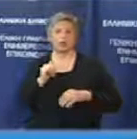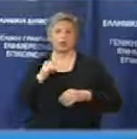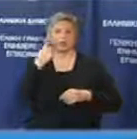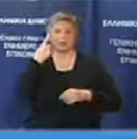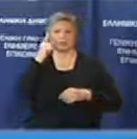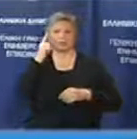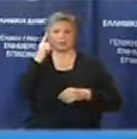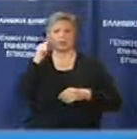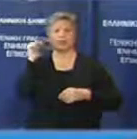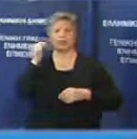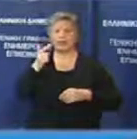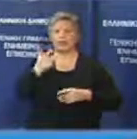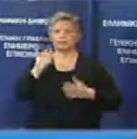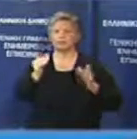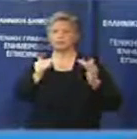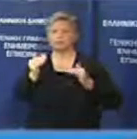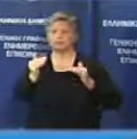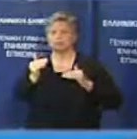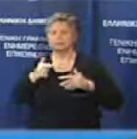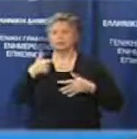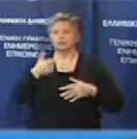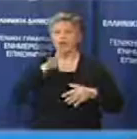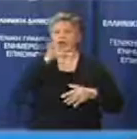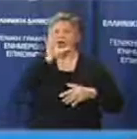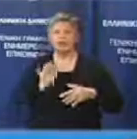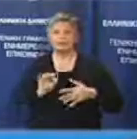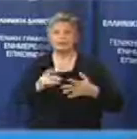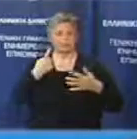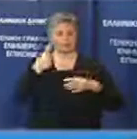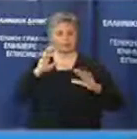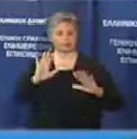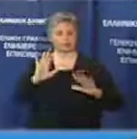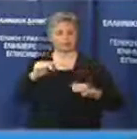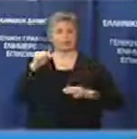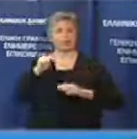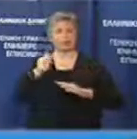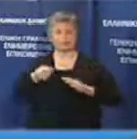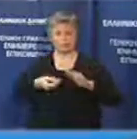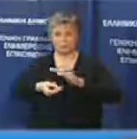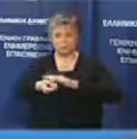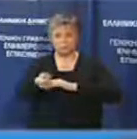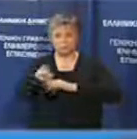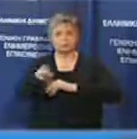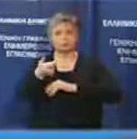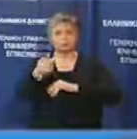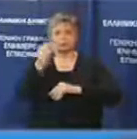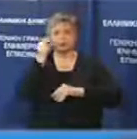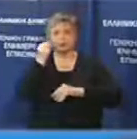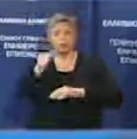για ερευνάτε, να δούμε ποιος ήταν ο πραγματικός αριθμός που πέρασε, και οι οποίοι δεν έχουν επιστρέψει στην Ελλάδα.